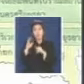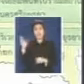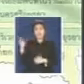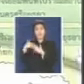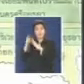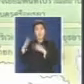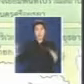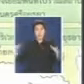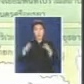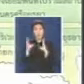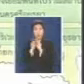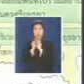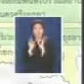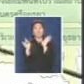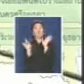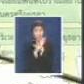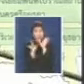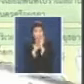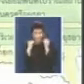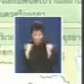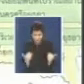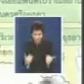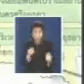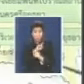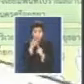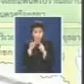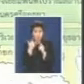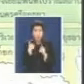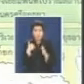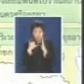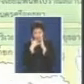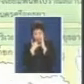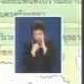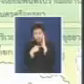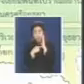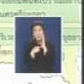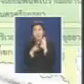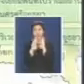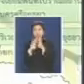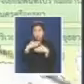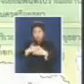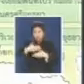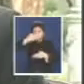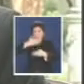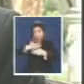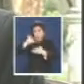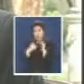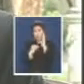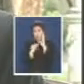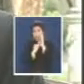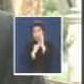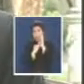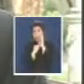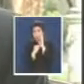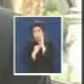กันแล้วก็วันสุดท้ายค่ะก็จะมานะคะมาตรวจราชการตรงนี้ค่ะ ประตูระบายน้ำ เราคุยถึงกรุงเทพมหานครเป็นหัว